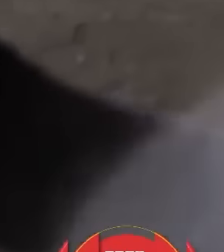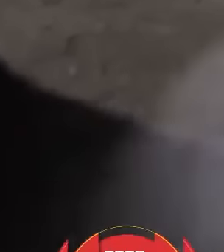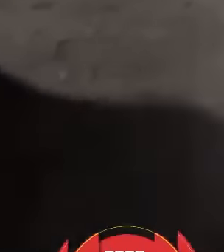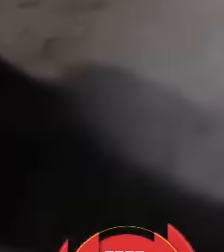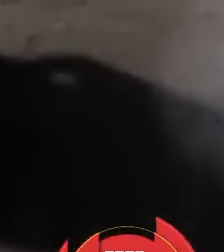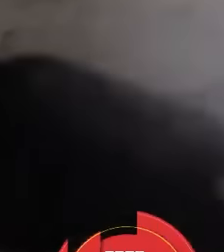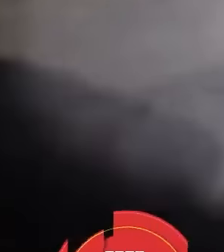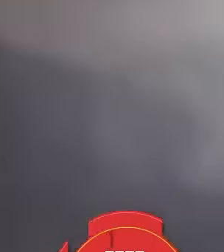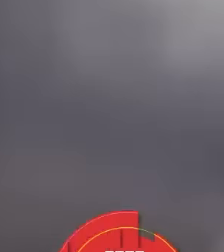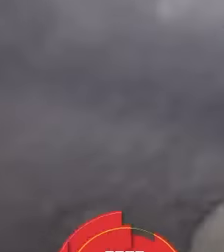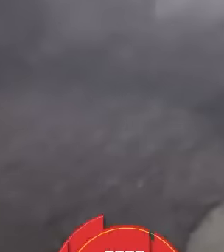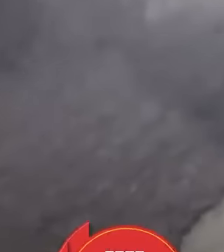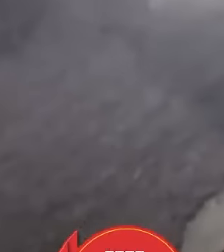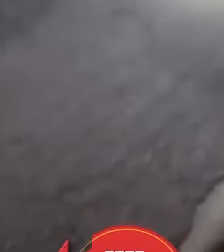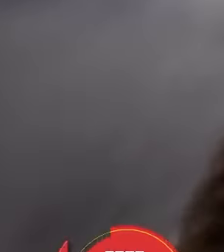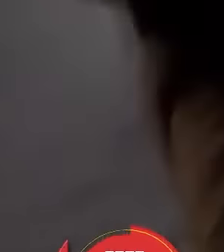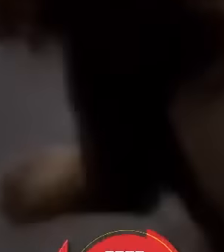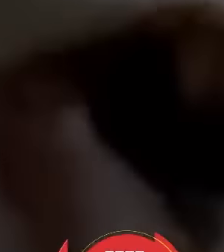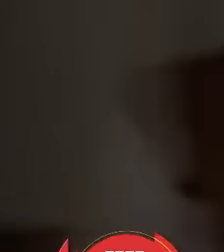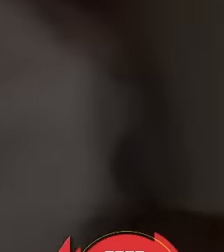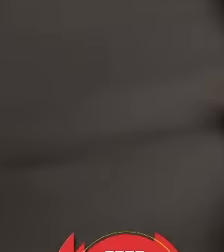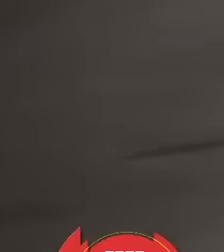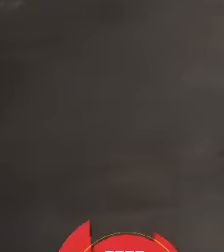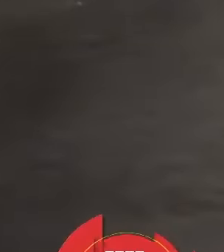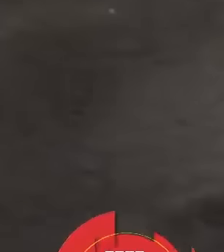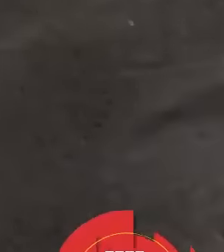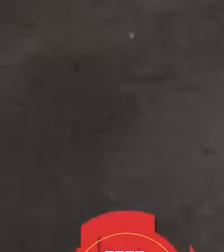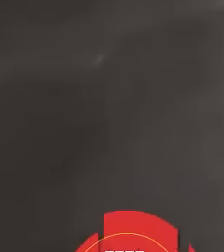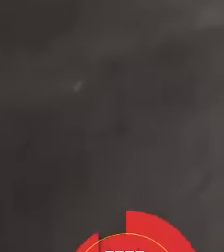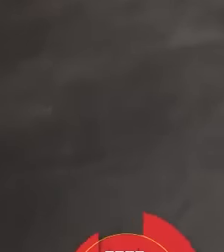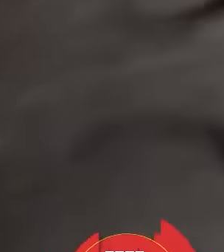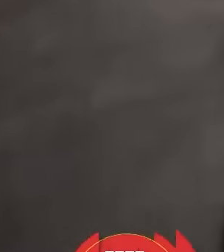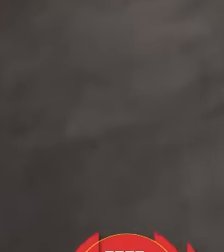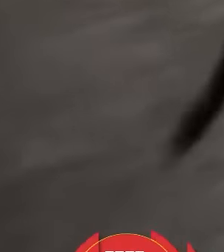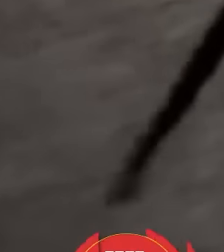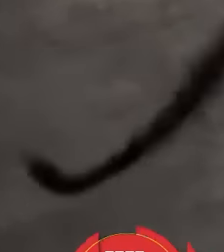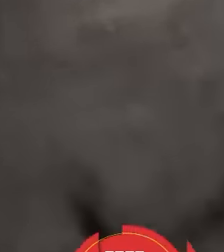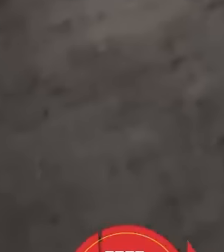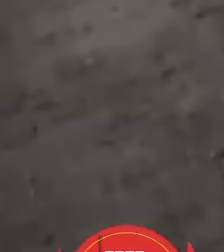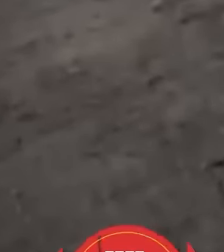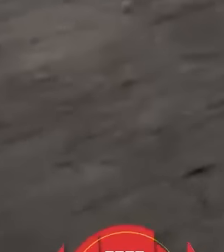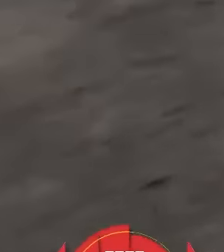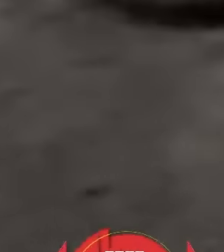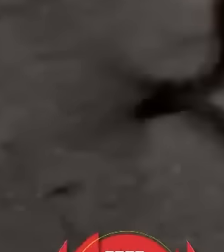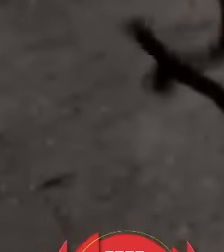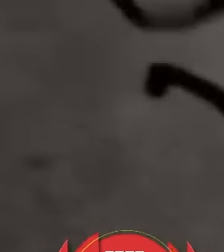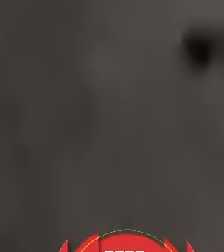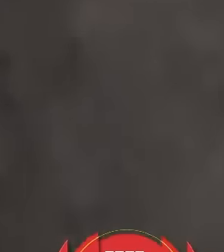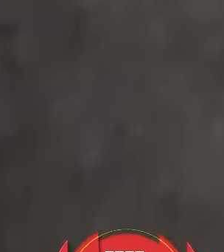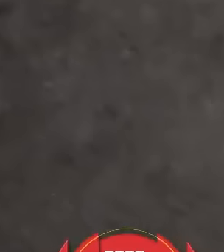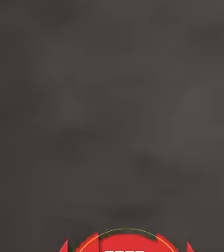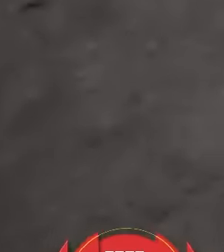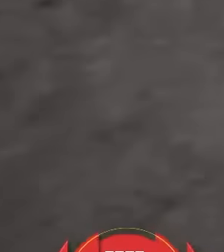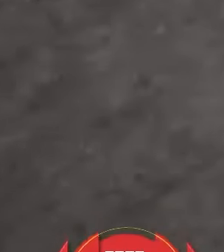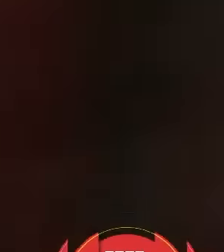ไม่กัด เฮ้ย ไม่เอากัดเลี่ยนไม่ได้นะ กัดอยู่กัดอยู ่เยอะ ระวังมันกั